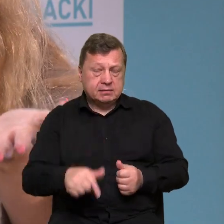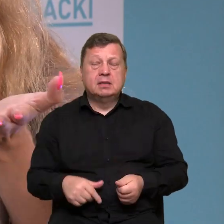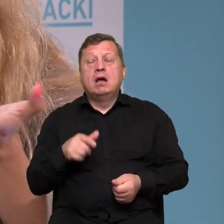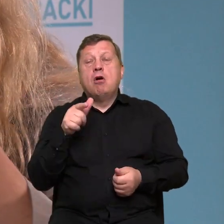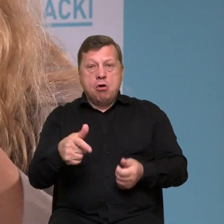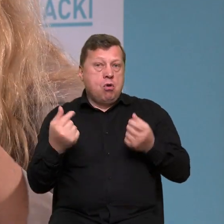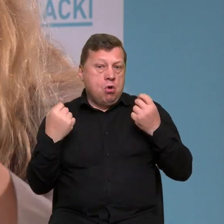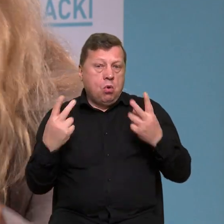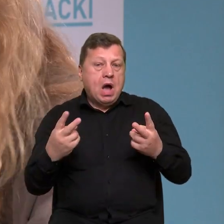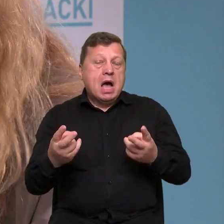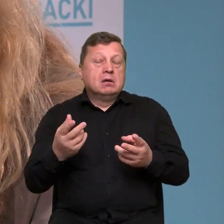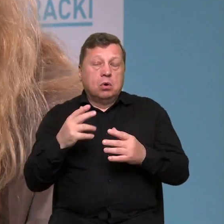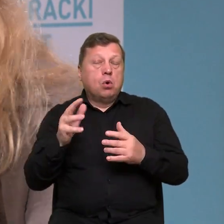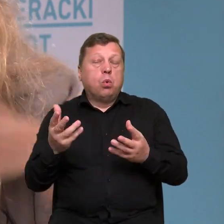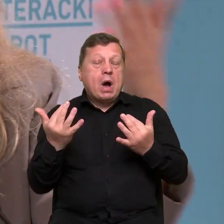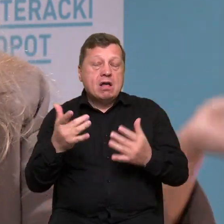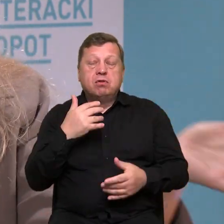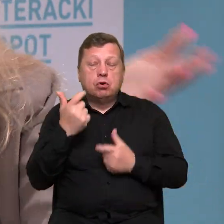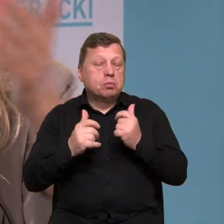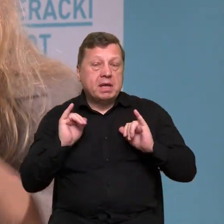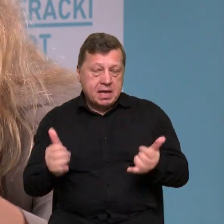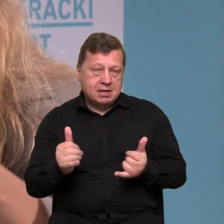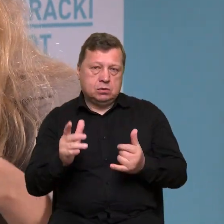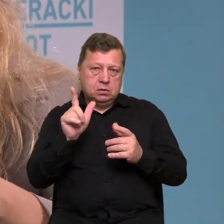to ze śmiechem na usta.